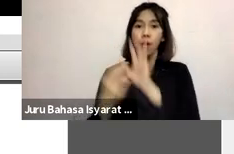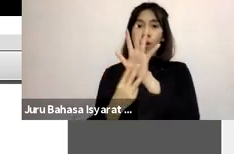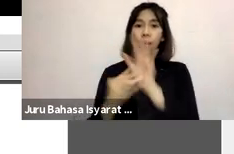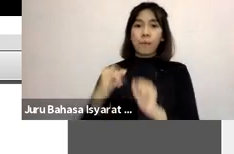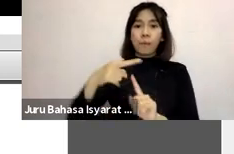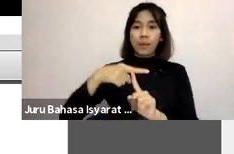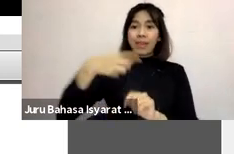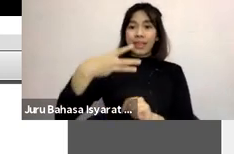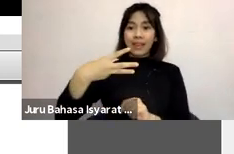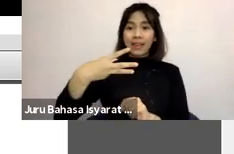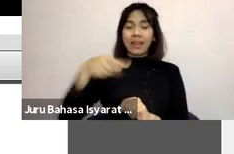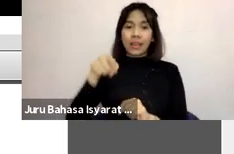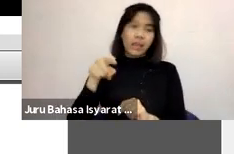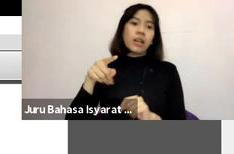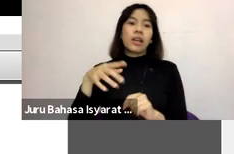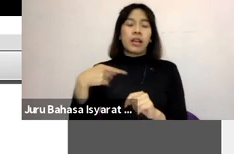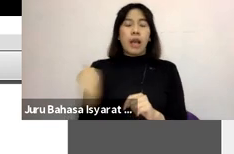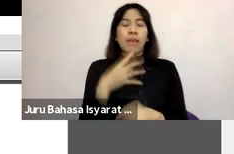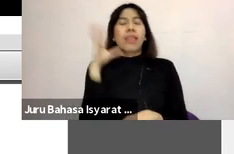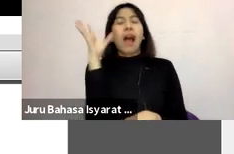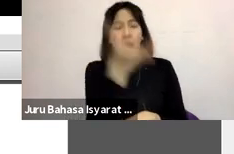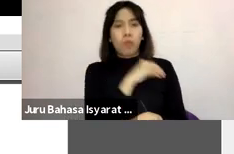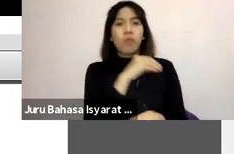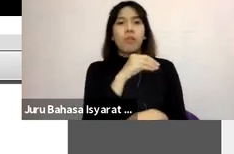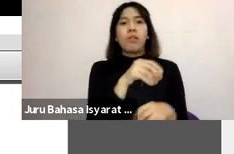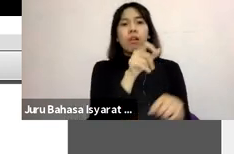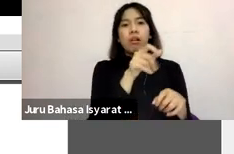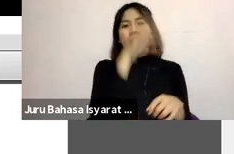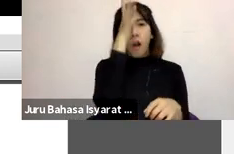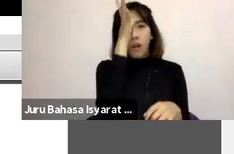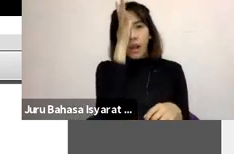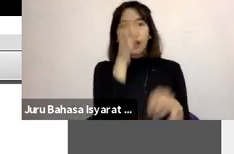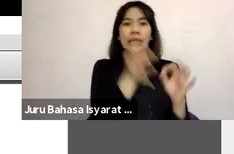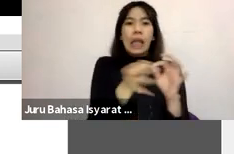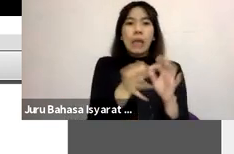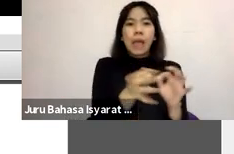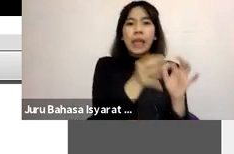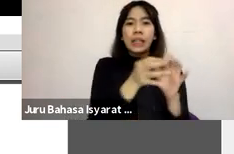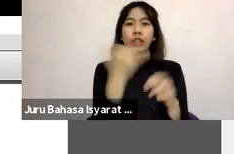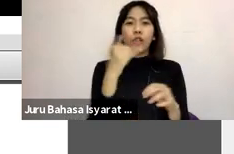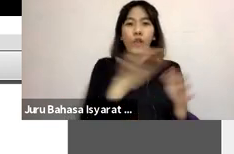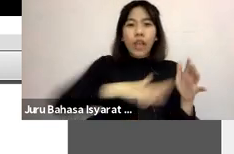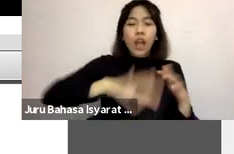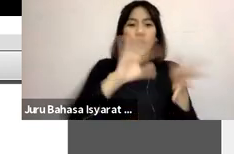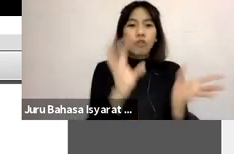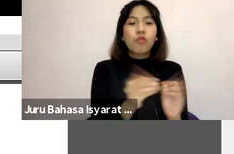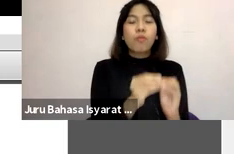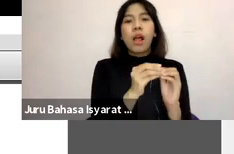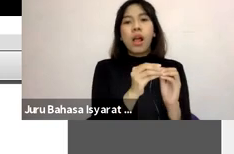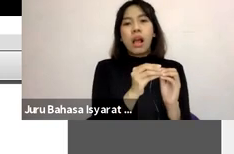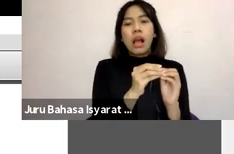secara kompetitif didiknya itu sebelumnya jumlahnya cukup memadai 36 yang terdaftar di